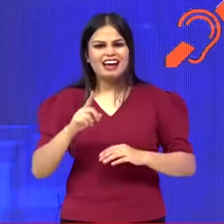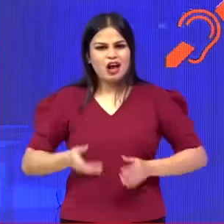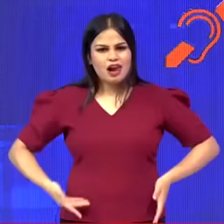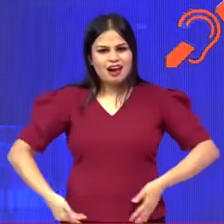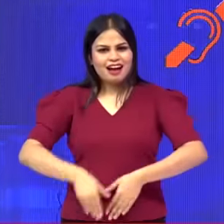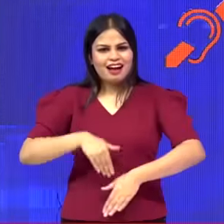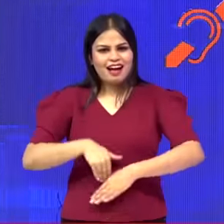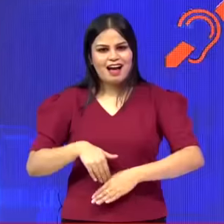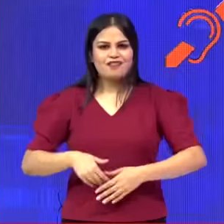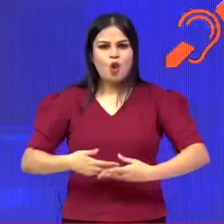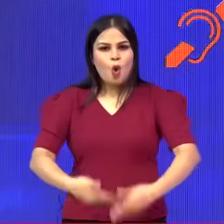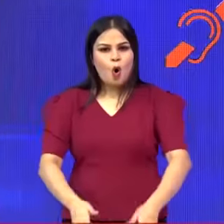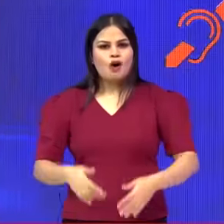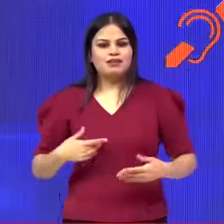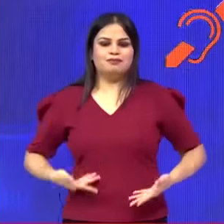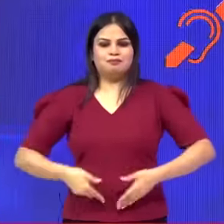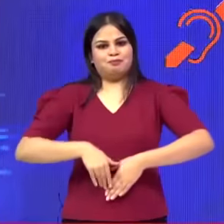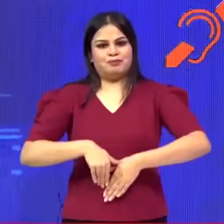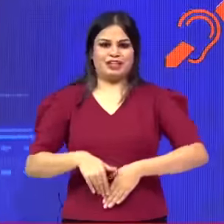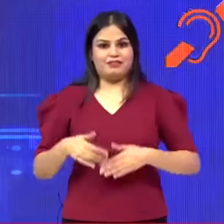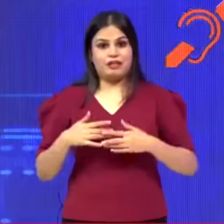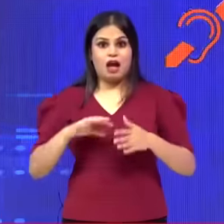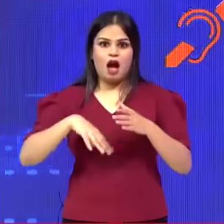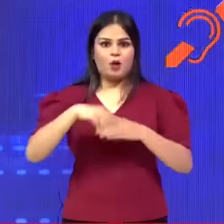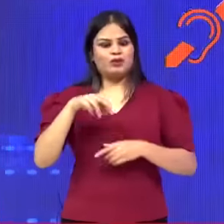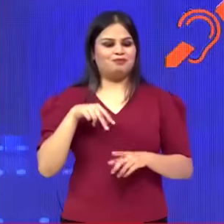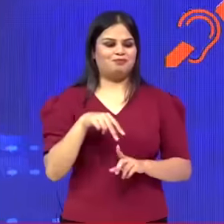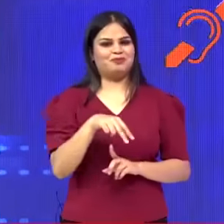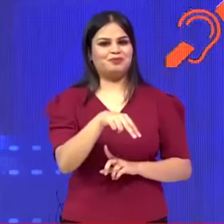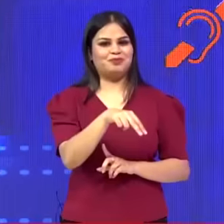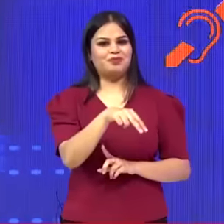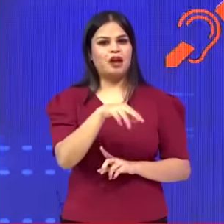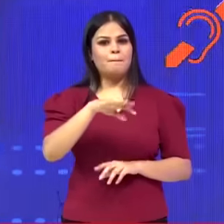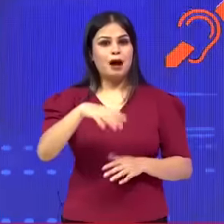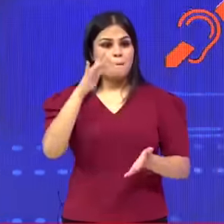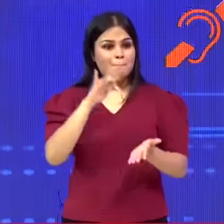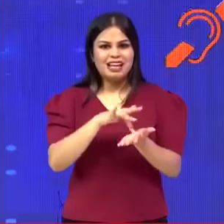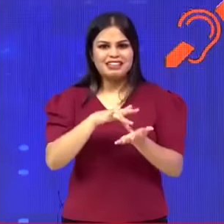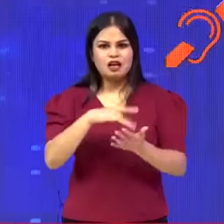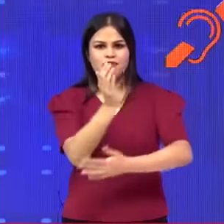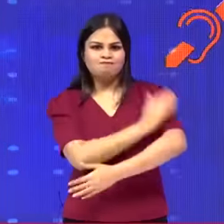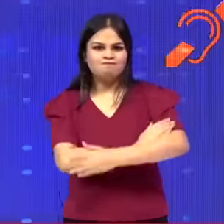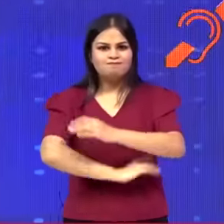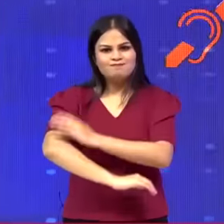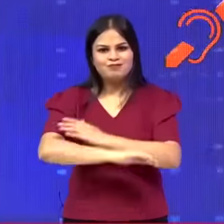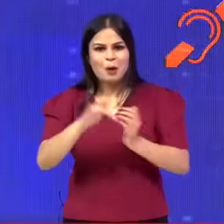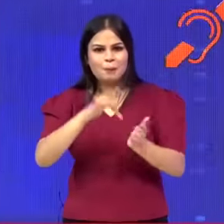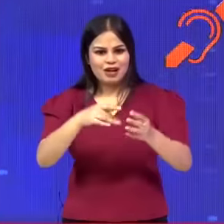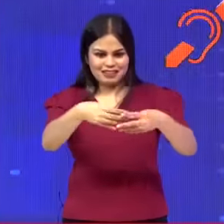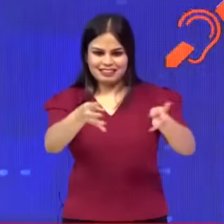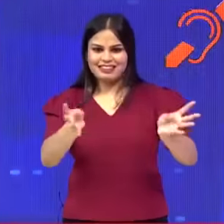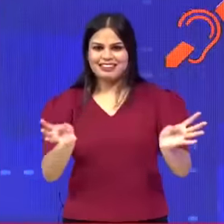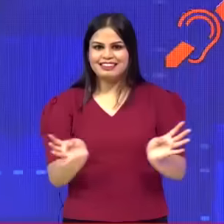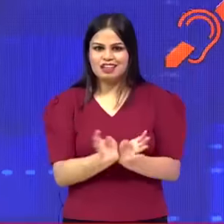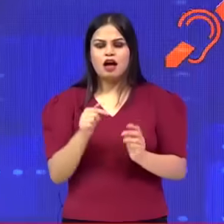का, वहाँ से बाहर निकला और वो अखाड़े में आया मैं, एंड सबको पता था